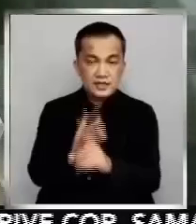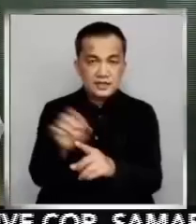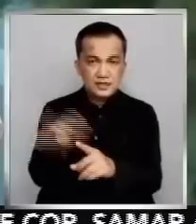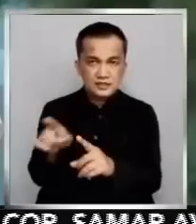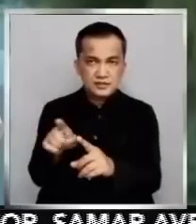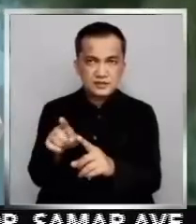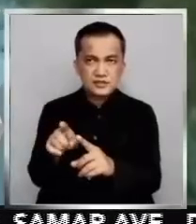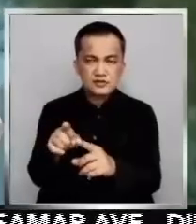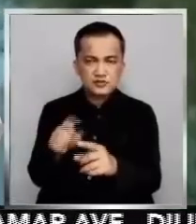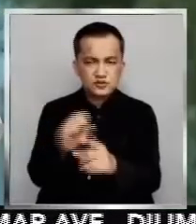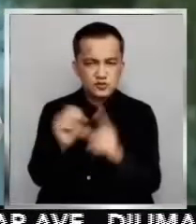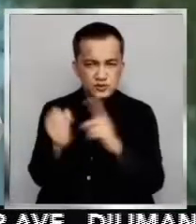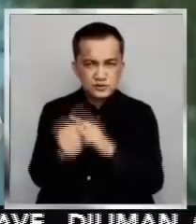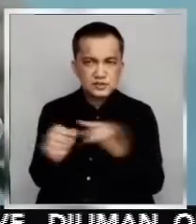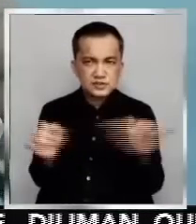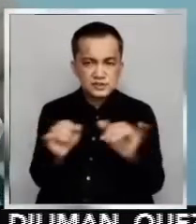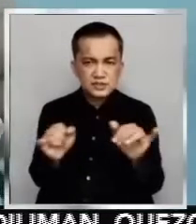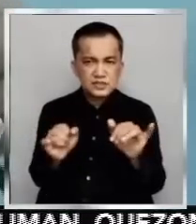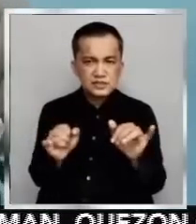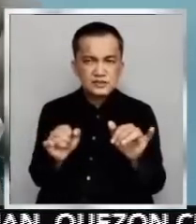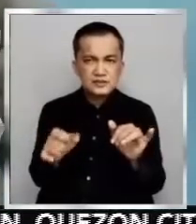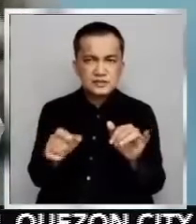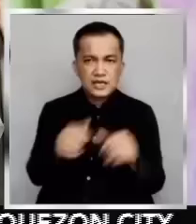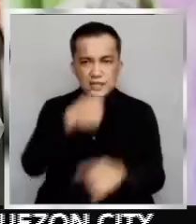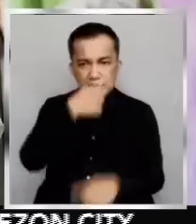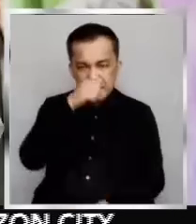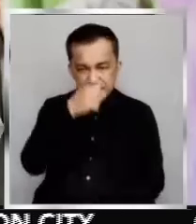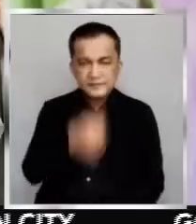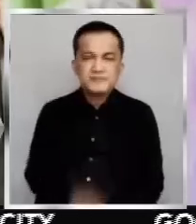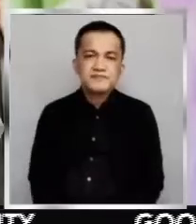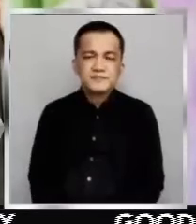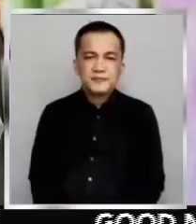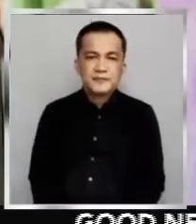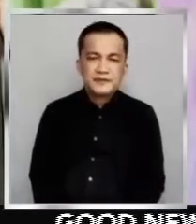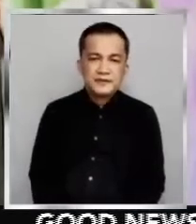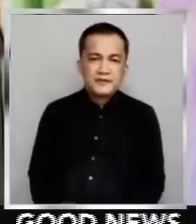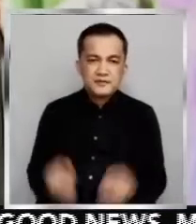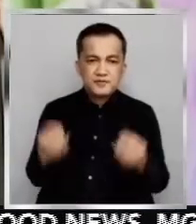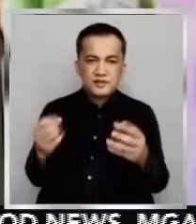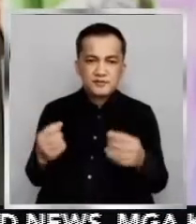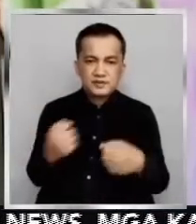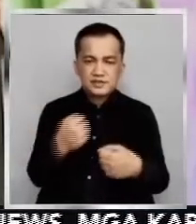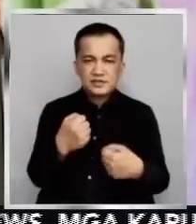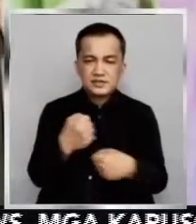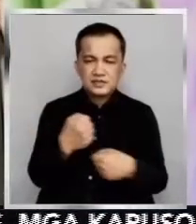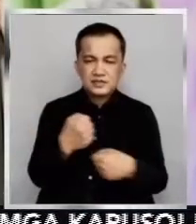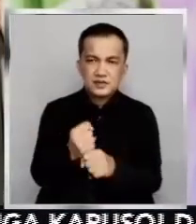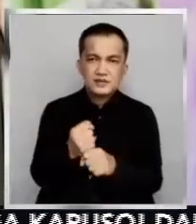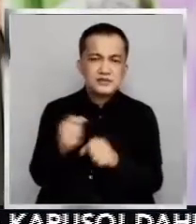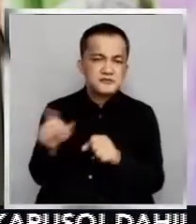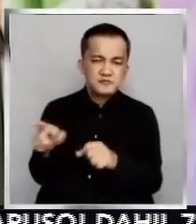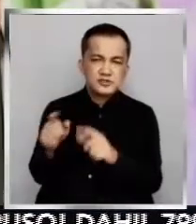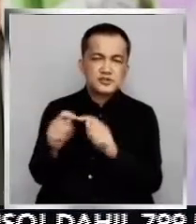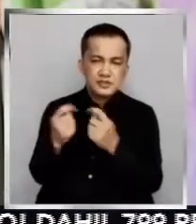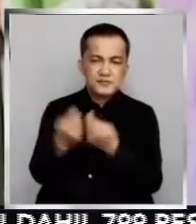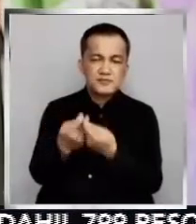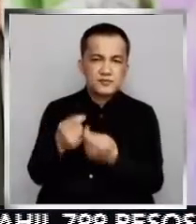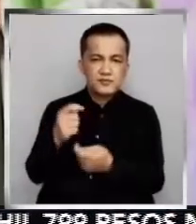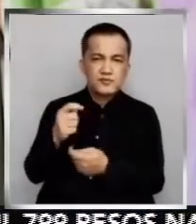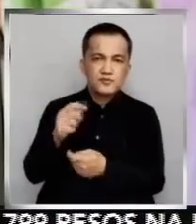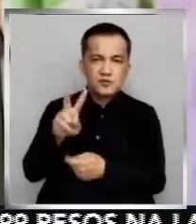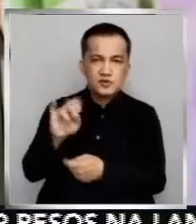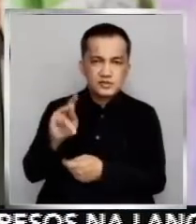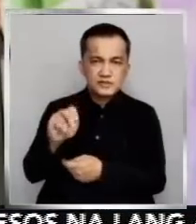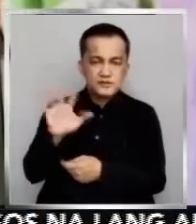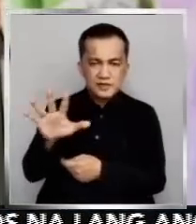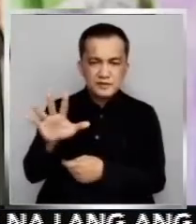eksenang katulad na katulad sa anime. Maraming ginawang ganon ang Team Voltes 5 na talagang when put side